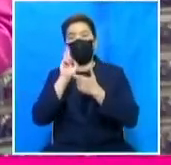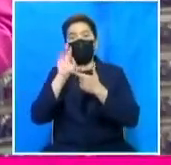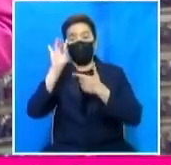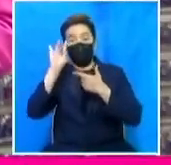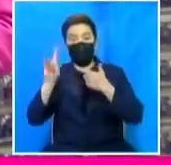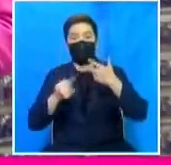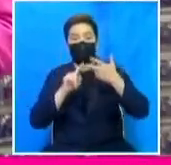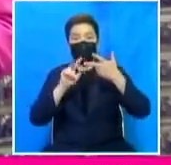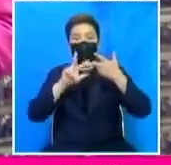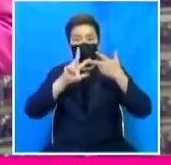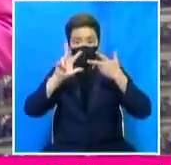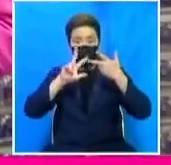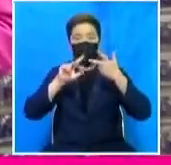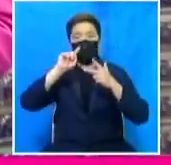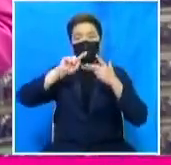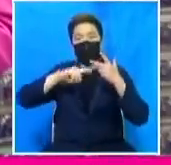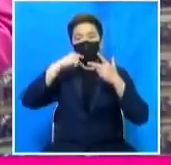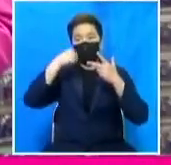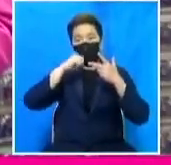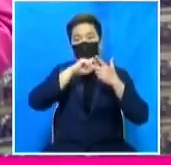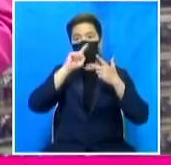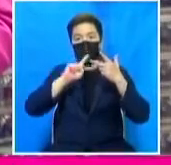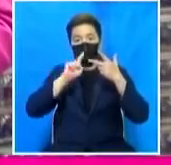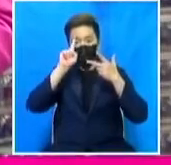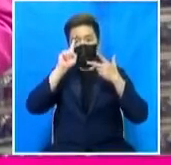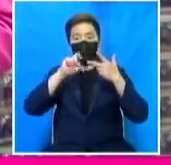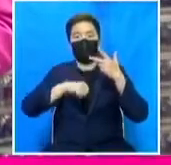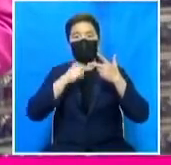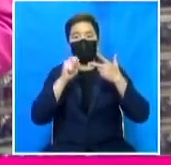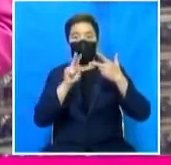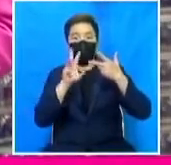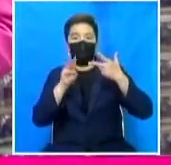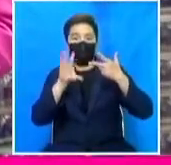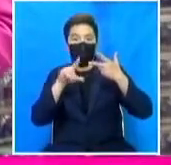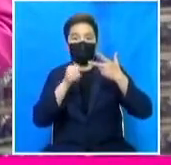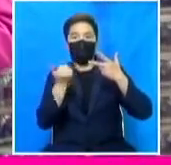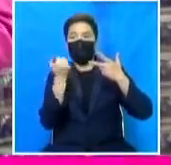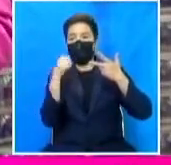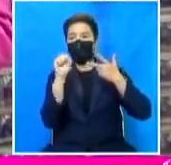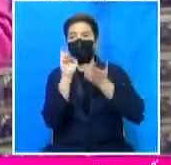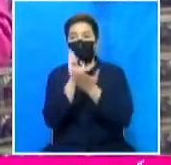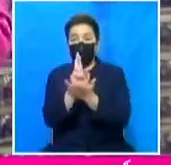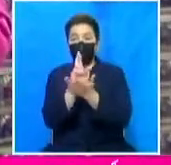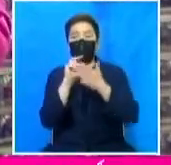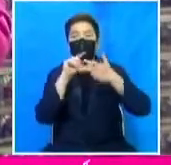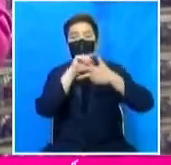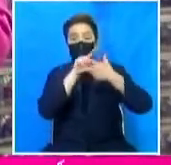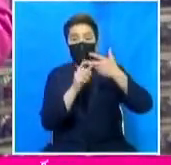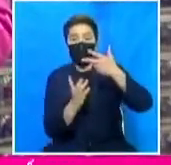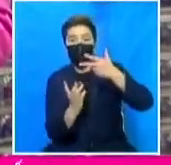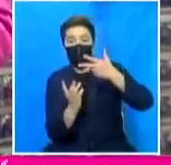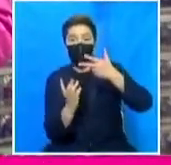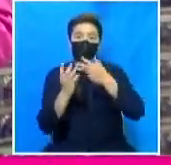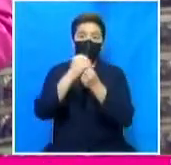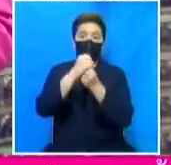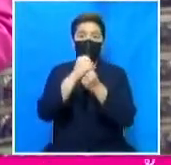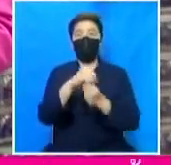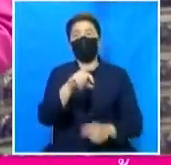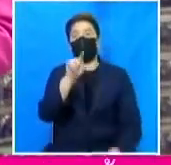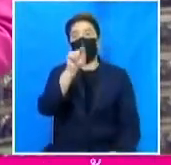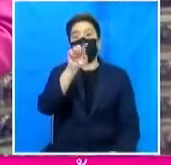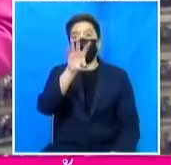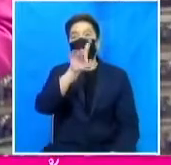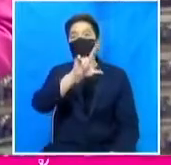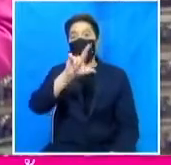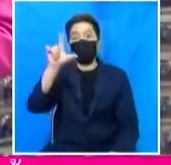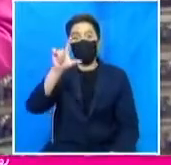ครั้งที่3วันที่1ตุลาคม2565จำนวน10รางวัลรวมรางวัลทั้งสิ้น24ล้าน